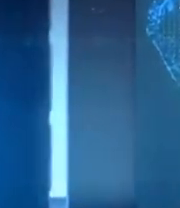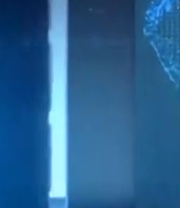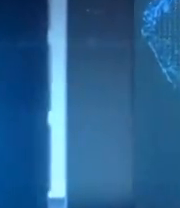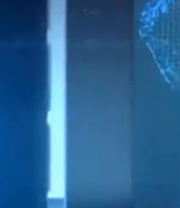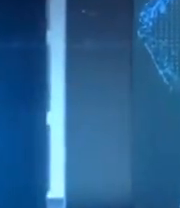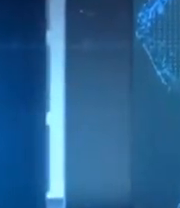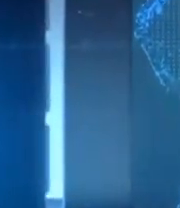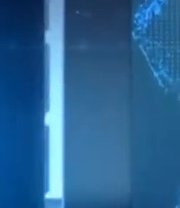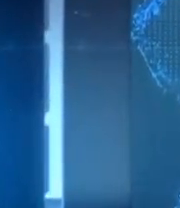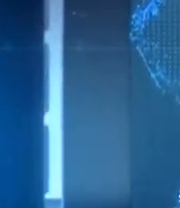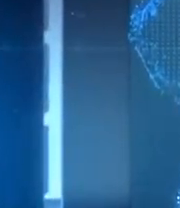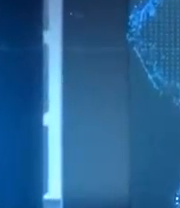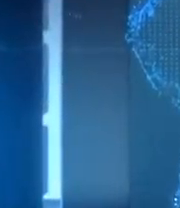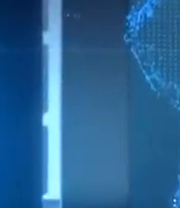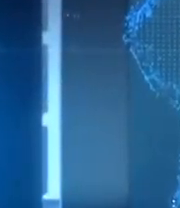Сарқан ауданынан.